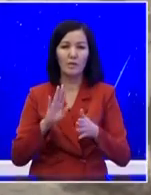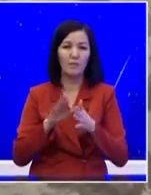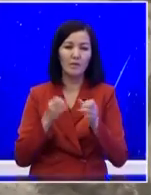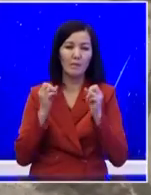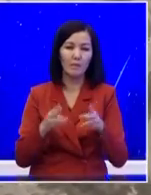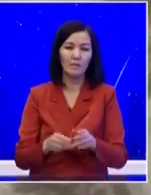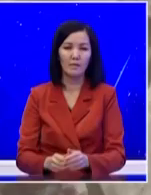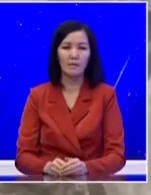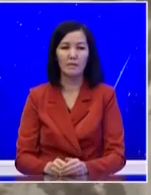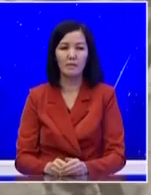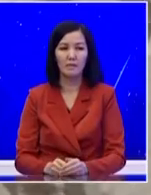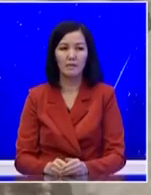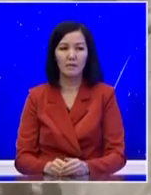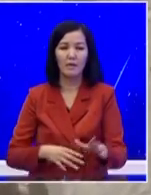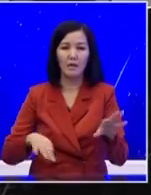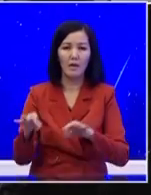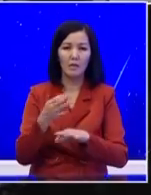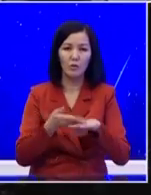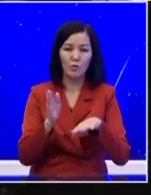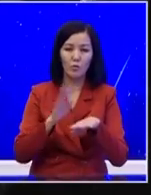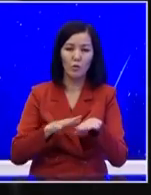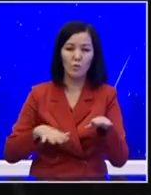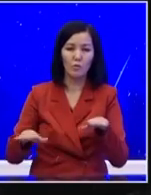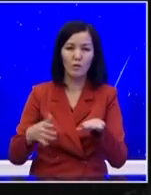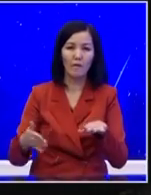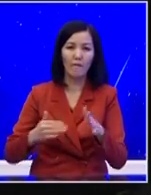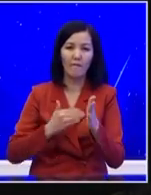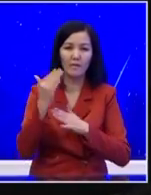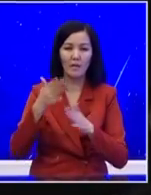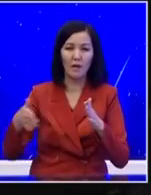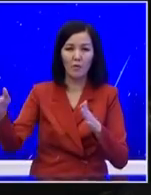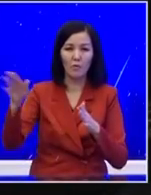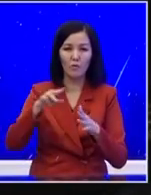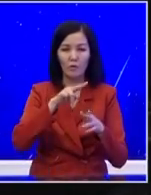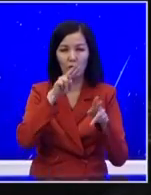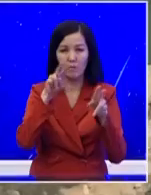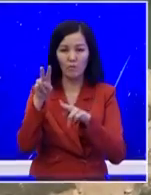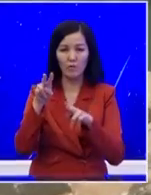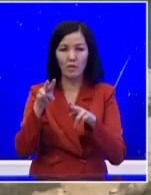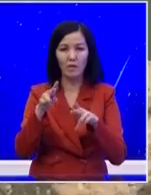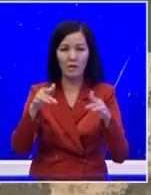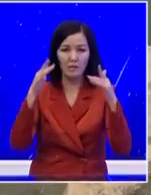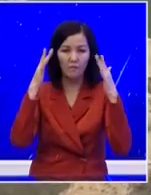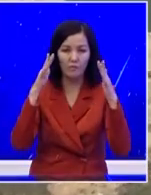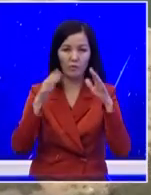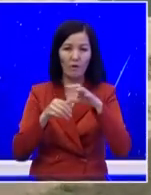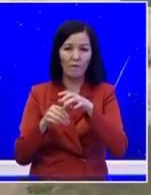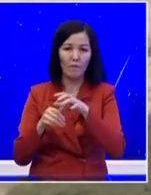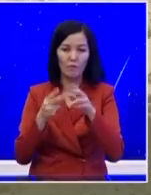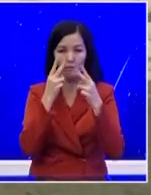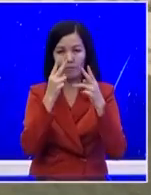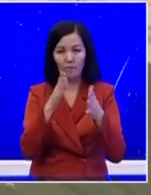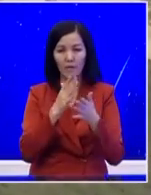Имеются на пожароопасной карте и труднодоступные участки в высокогорной зоне, за которыми ведется наблюдение с воздуха. Вертолеты «КАЗ-Авиаспас»